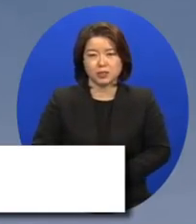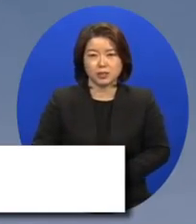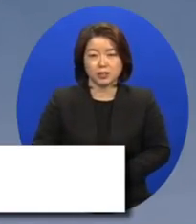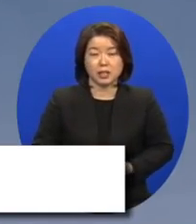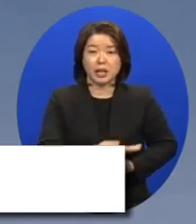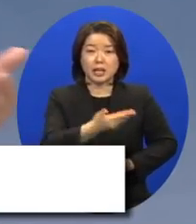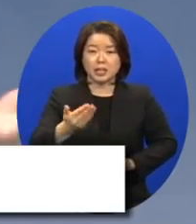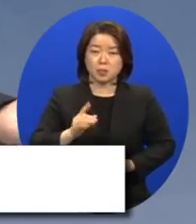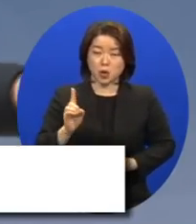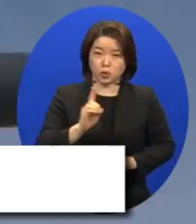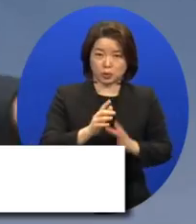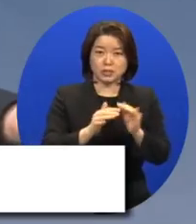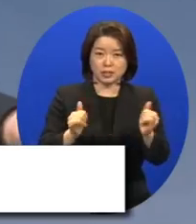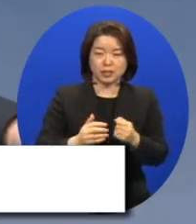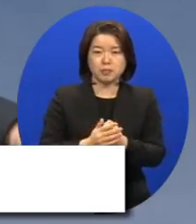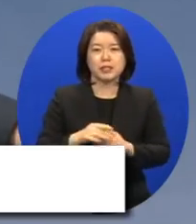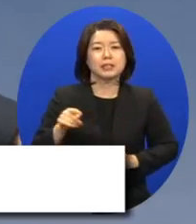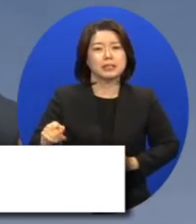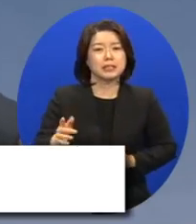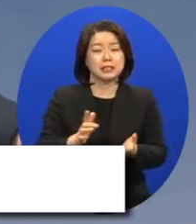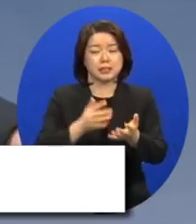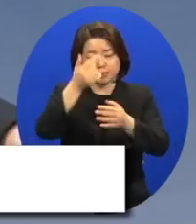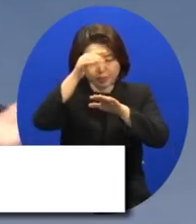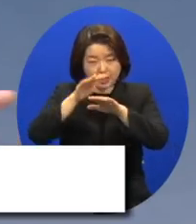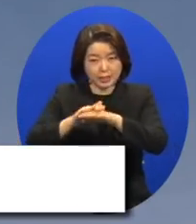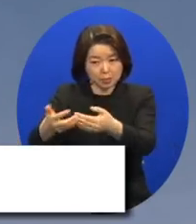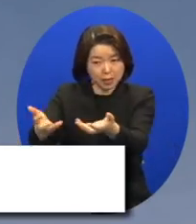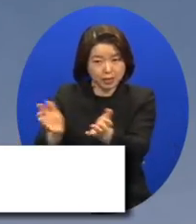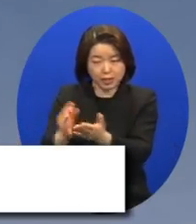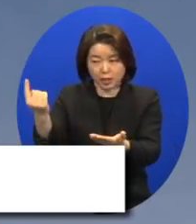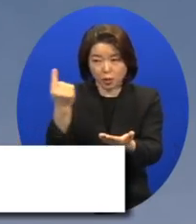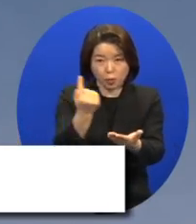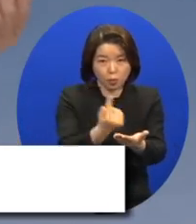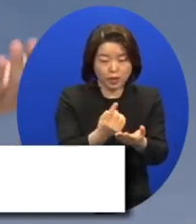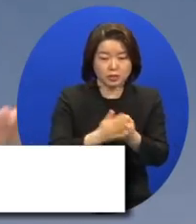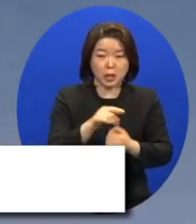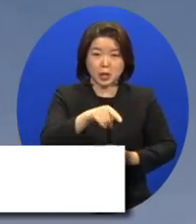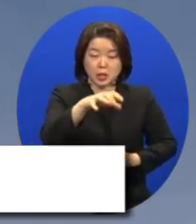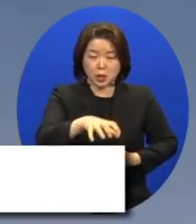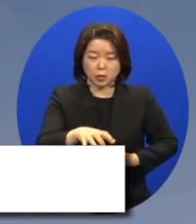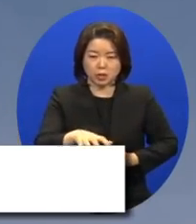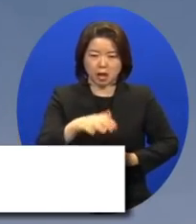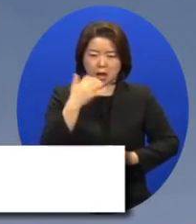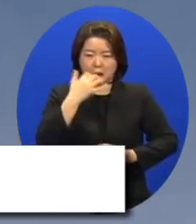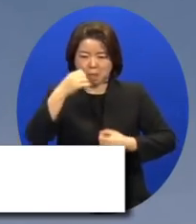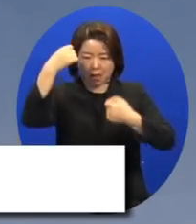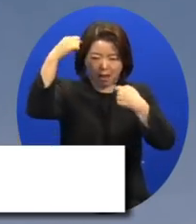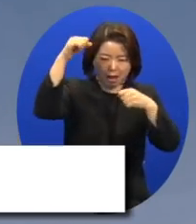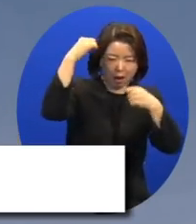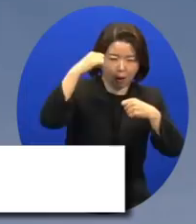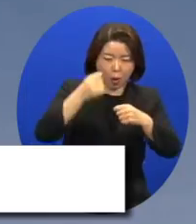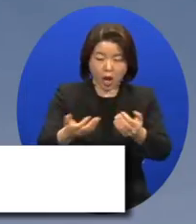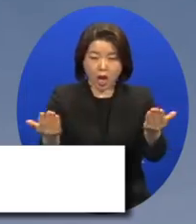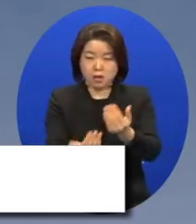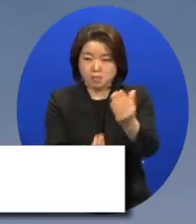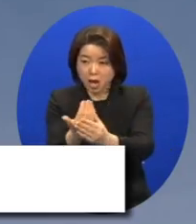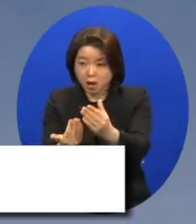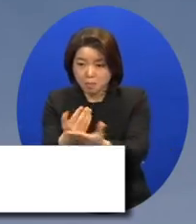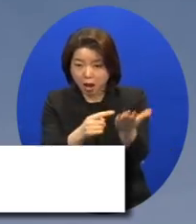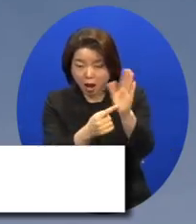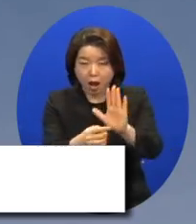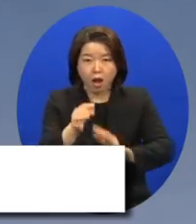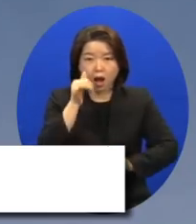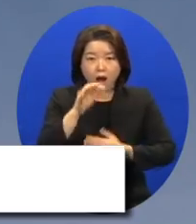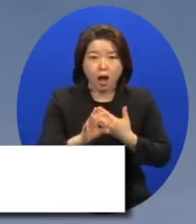여러분 어떤 사람이 이 예배당에 와서 여기에 음란한 공녀를 하는 일을 벌인다면 아마